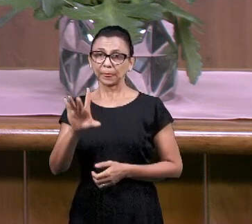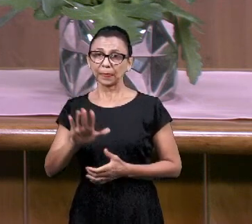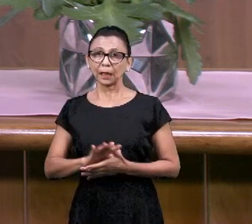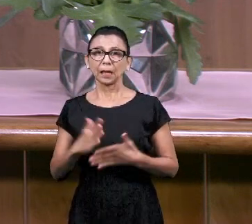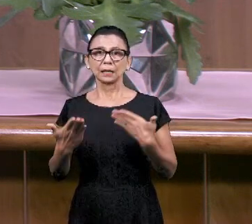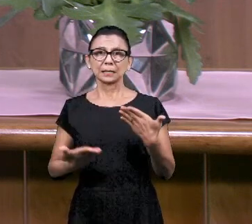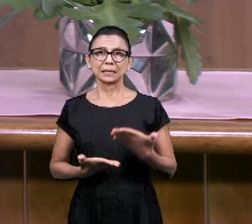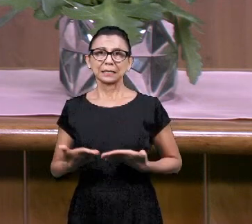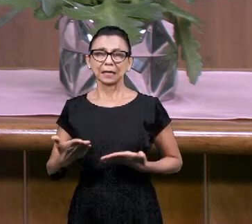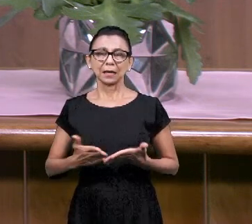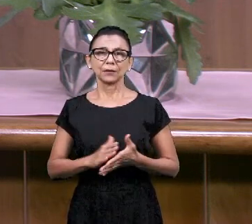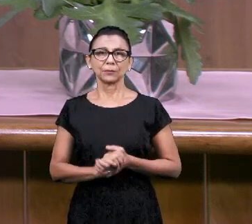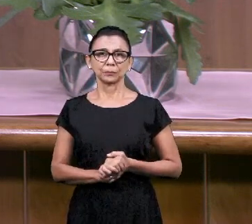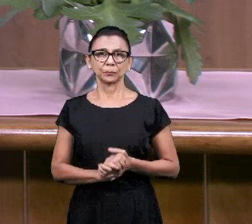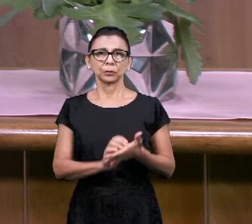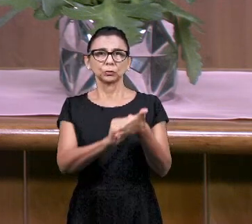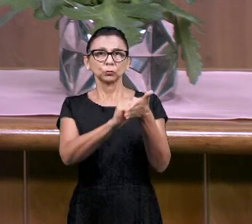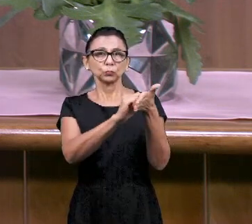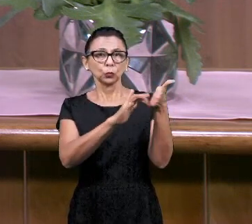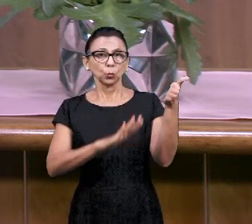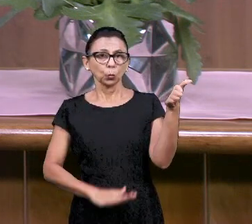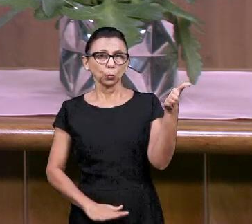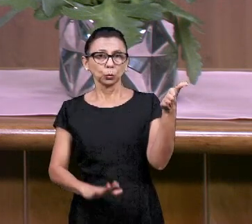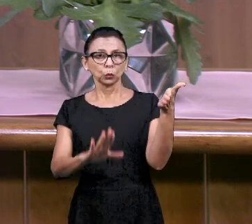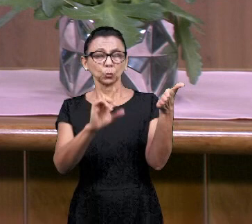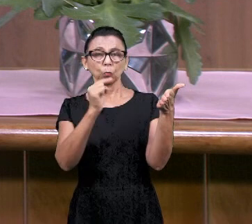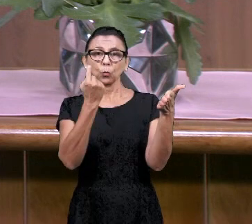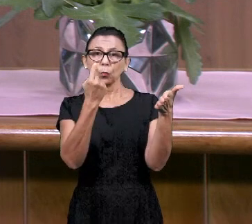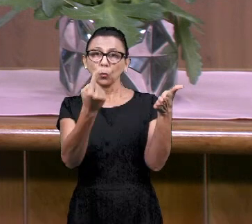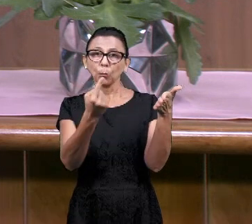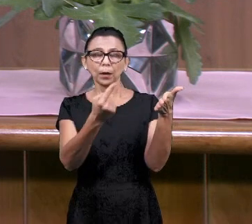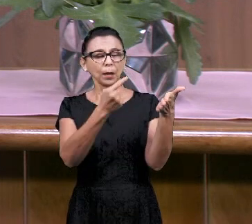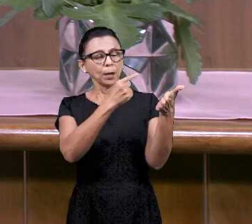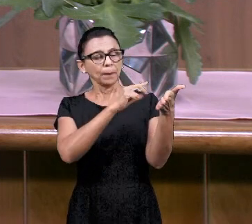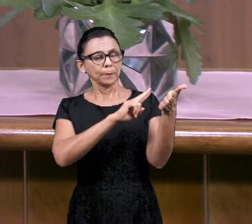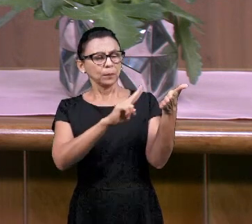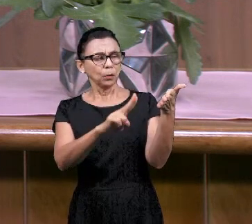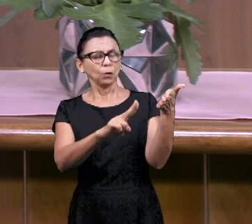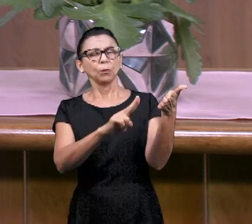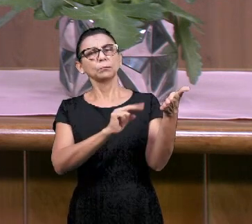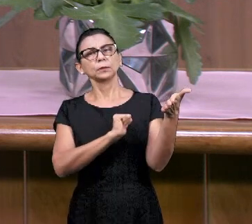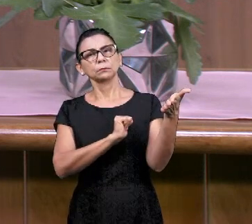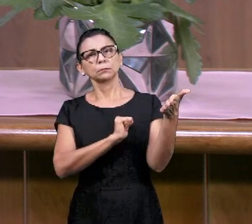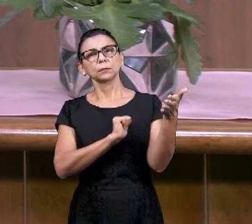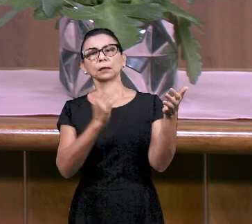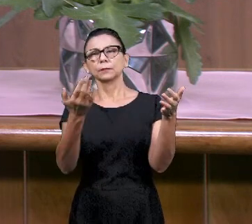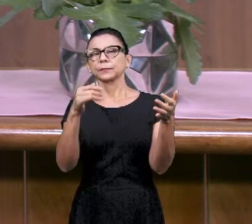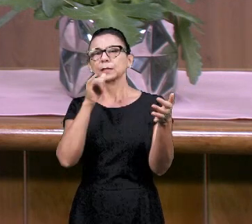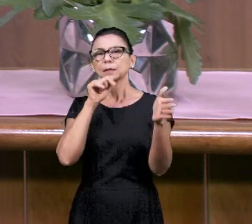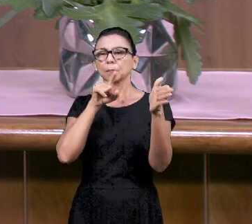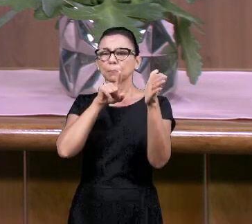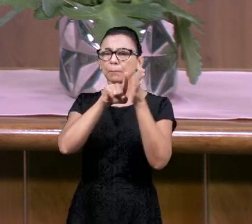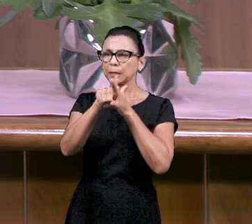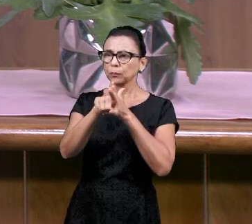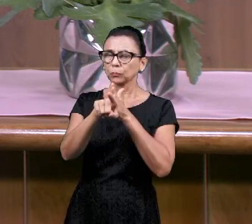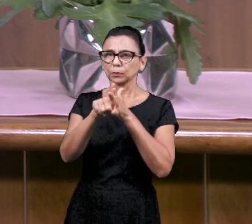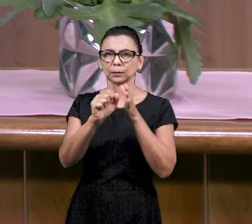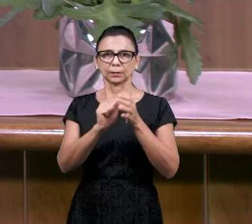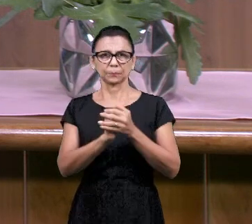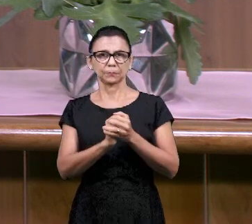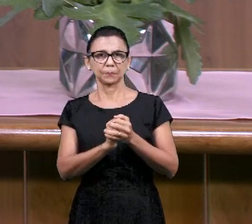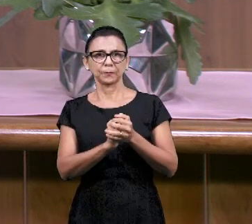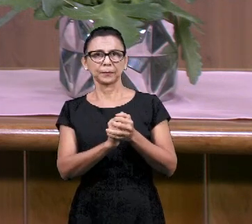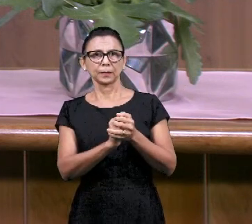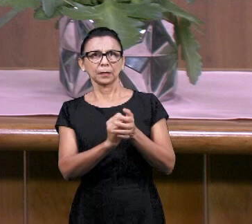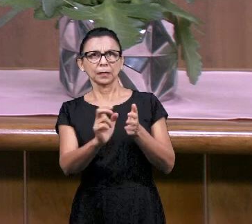puisse remplir un seul formulaire. Il va entrer, il va dire question telle, il va mettre la